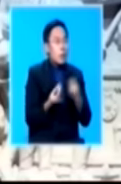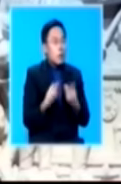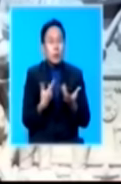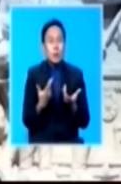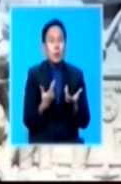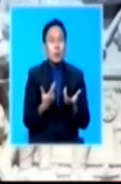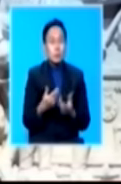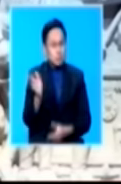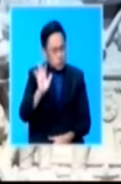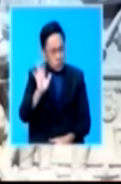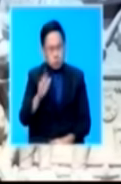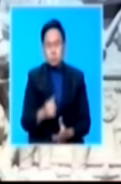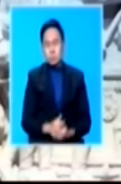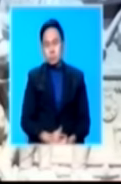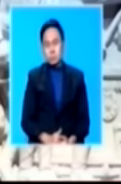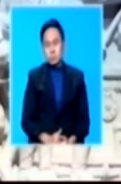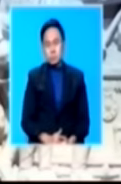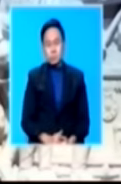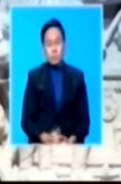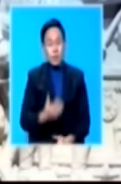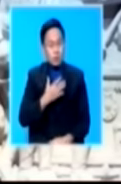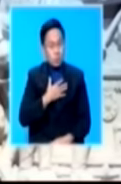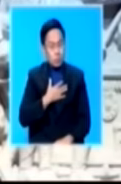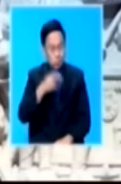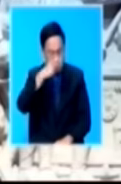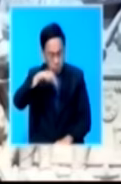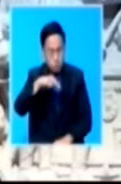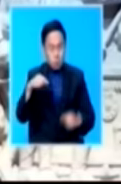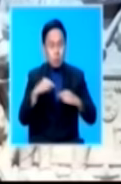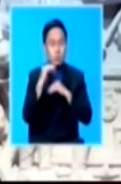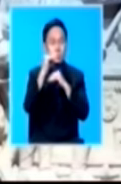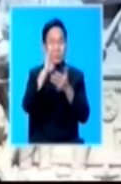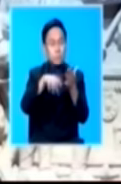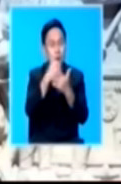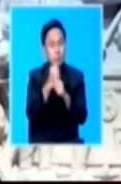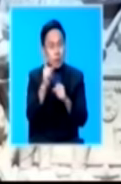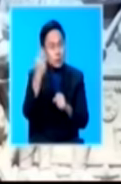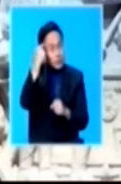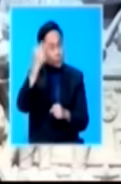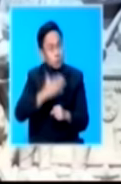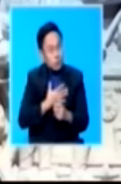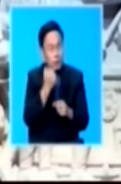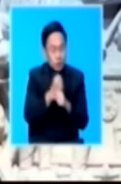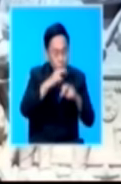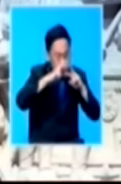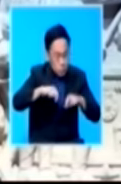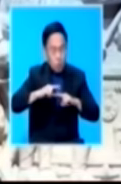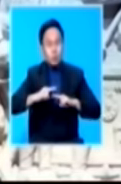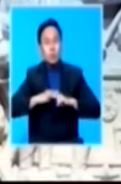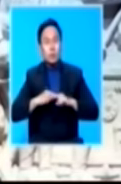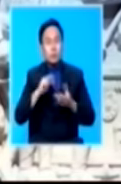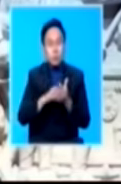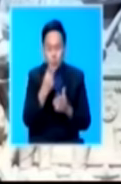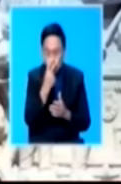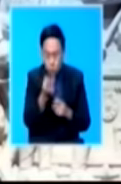ากันอันนี้ไม่ได้นะเราต้องระวังนะครับการที่เราจะกำหนดเรามาเองคิดเรามาเองและทำโน่นได้นี่ได้ดูสัญญา